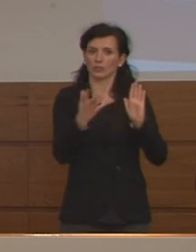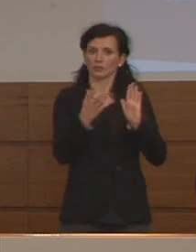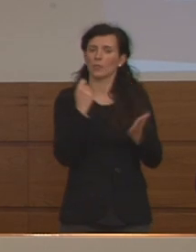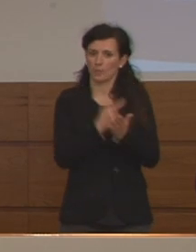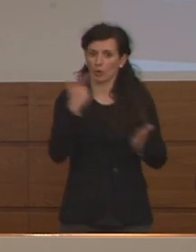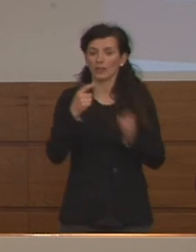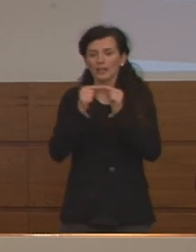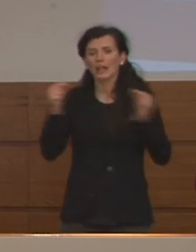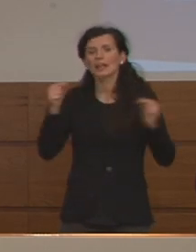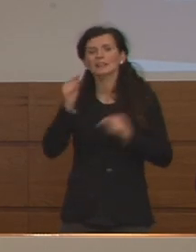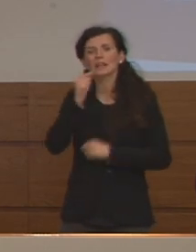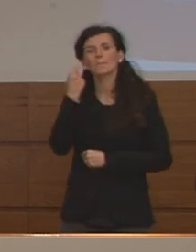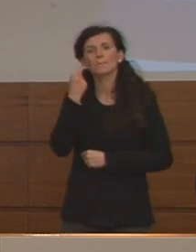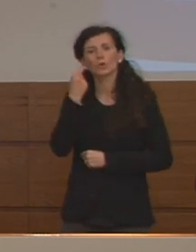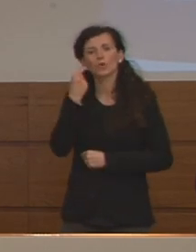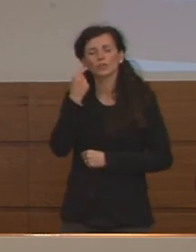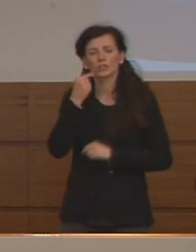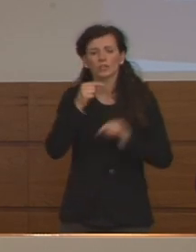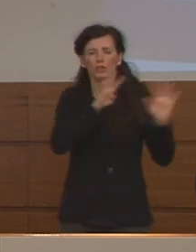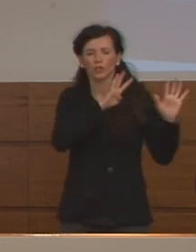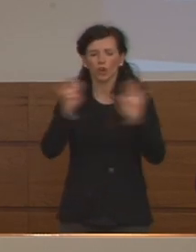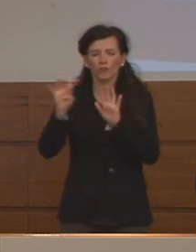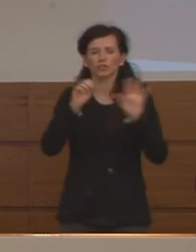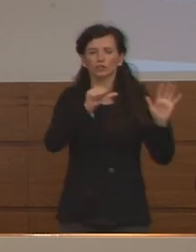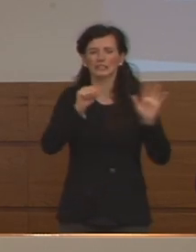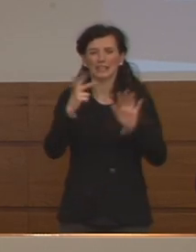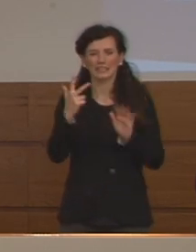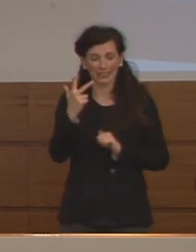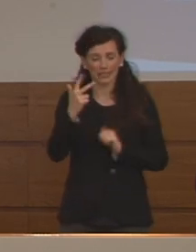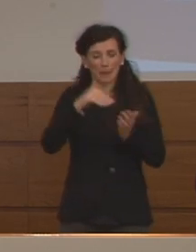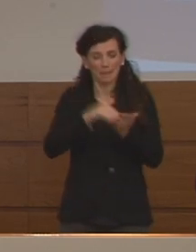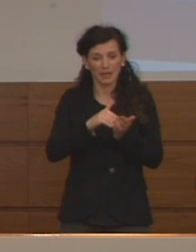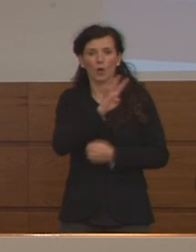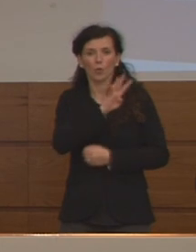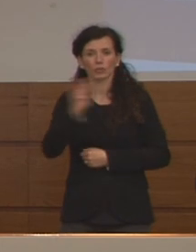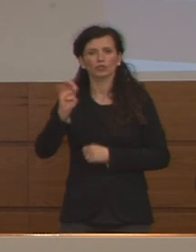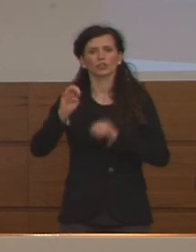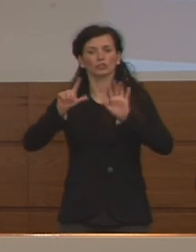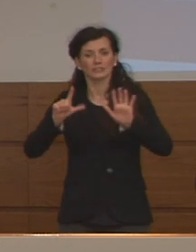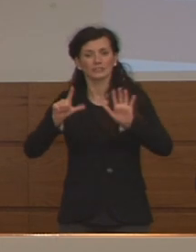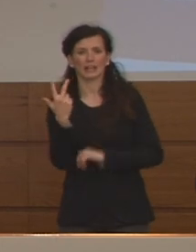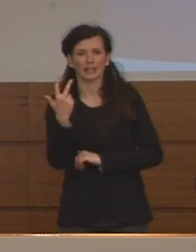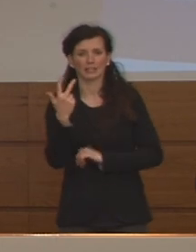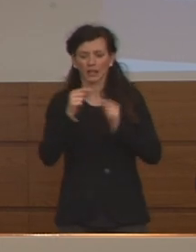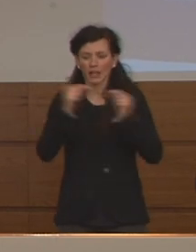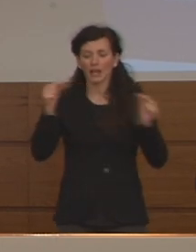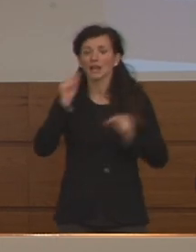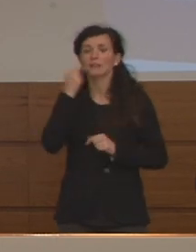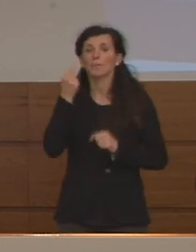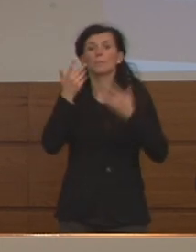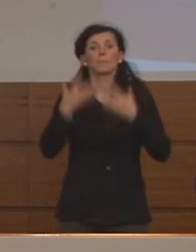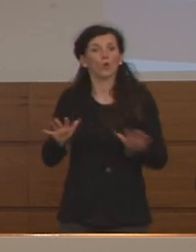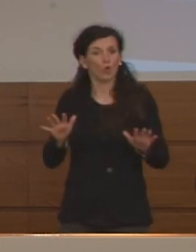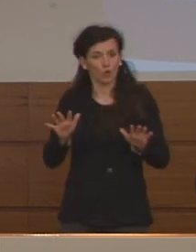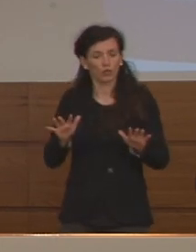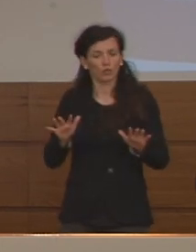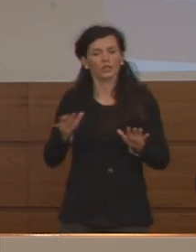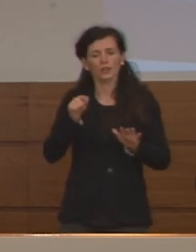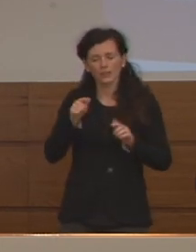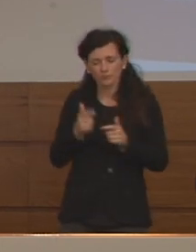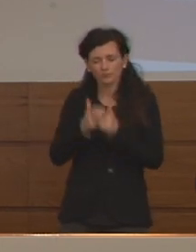tamponi siamo arrivati a 960 3.473 tamponi eseguiti con un incremento